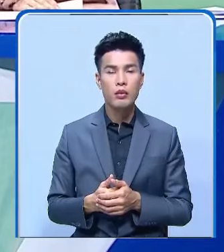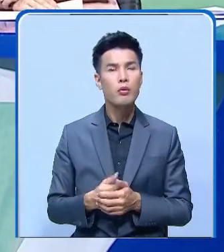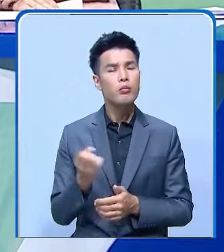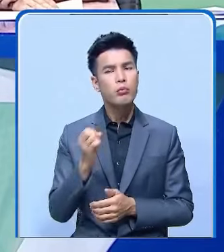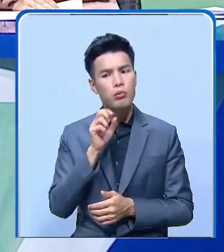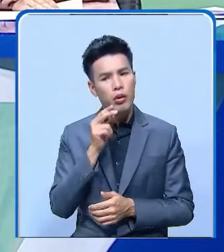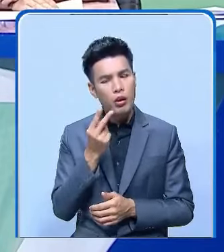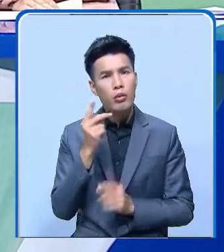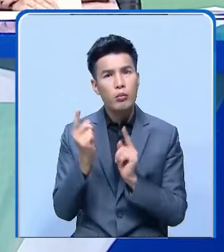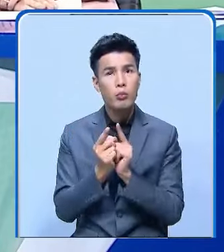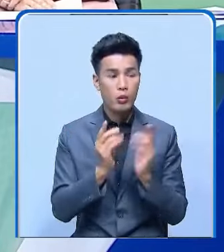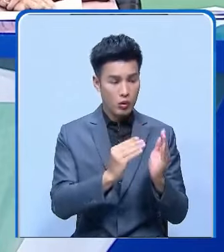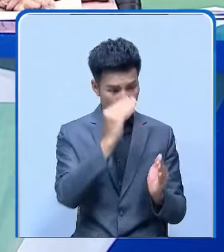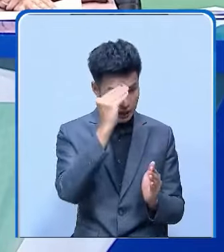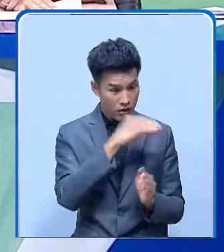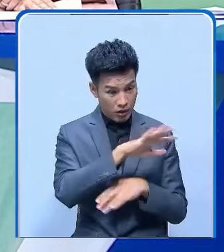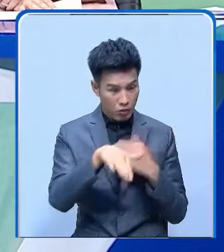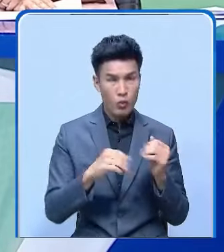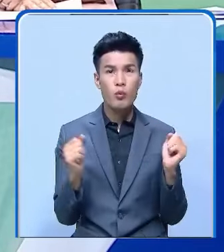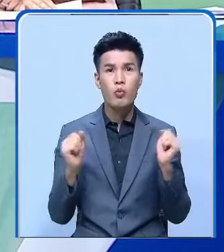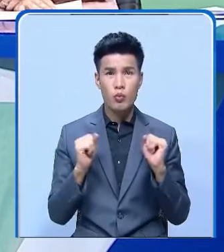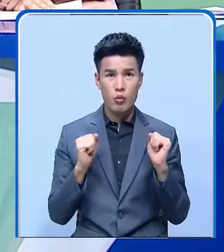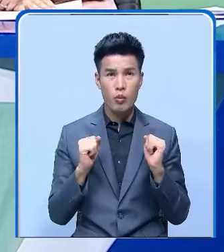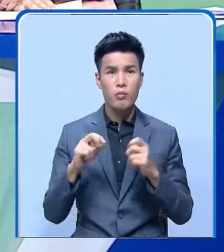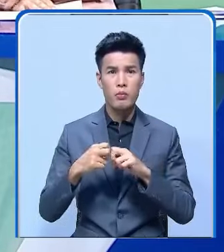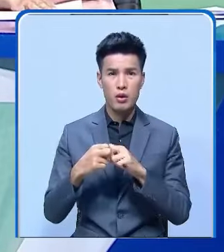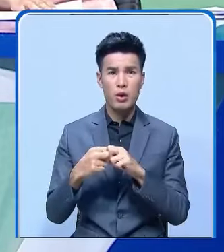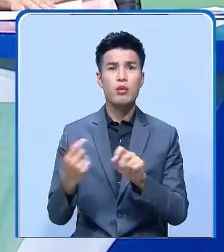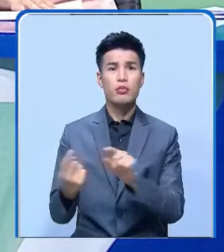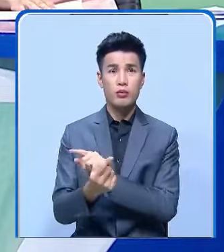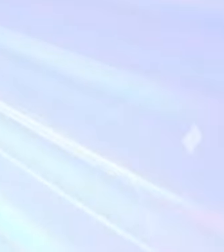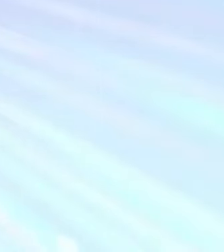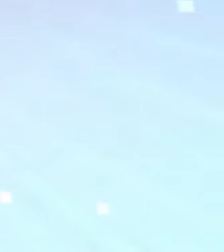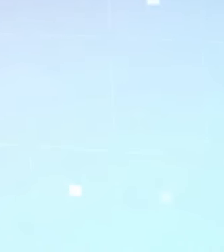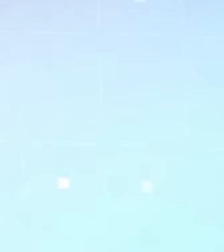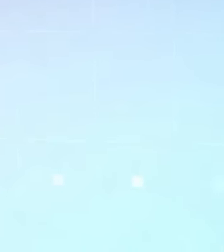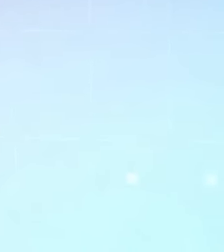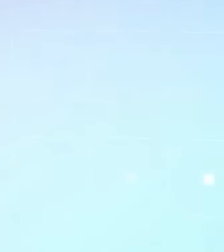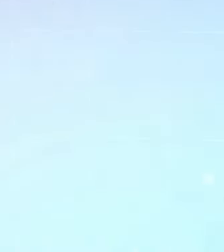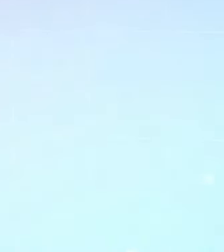จอแบบนี้น้องๆนักเรียนนักศึกษาอะไรก็กลัวนะ ภัยสังคมมาก ภัยสังคมใช่ไหม นะถ้ายังไม่ได้ตัวเนี่ย